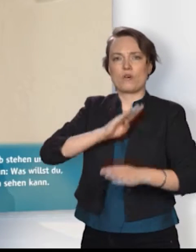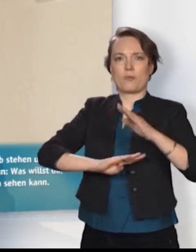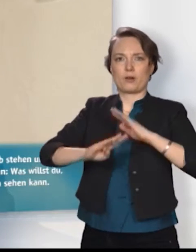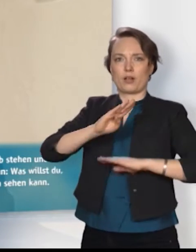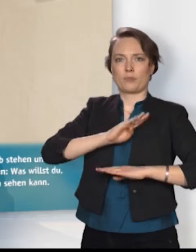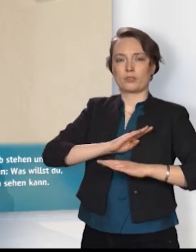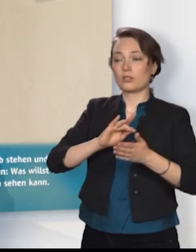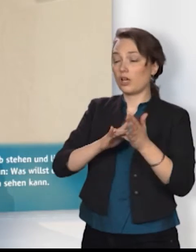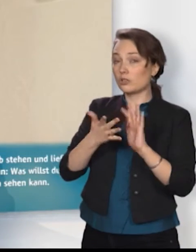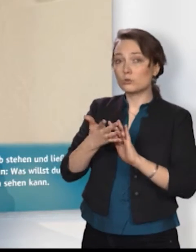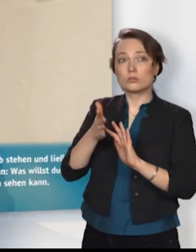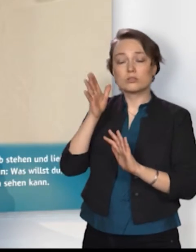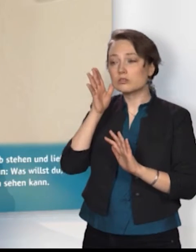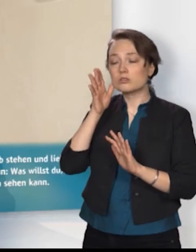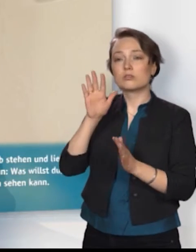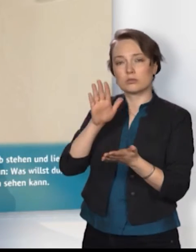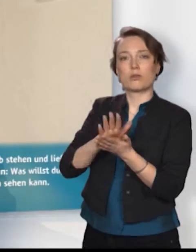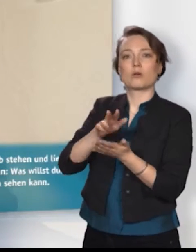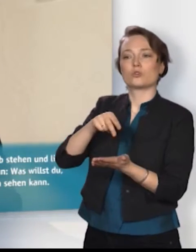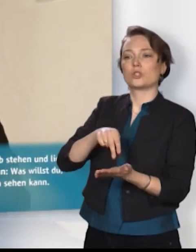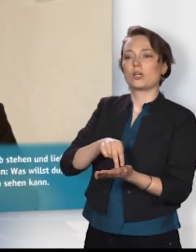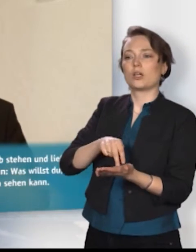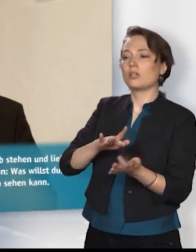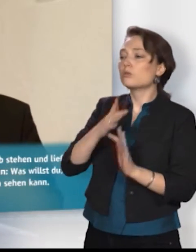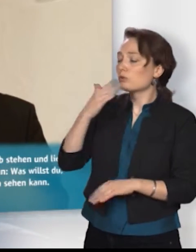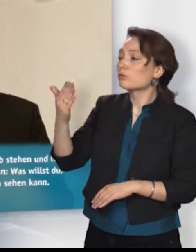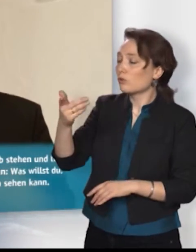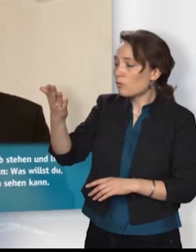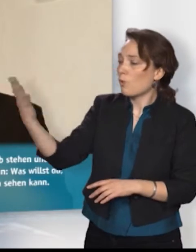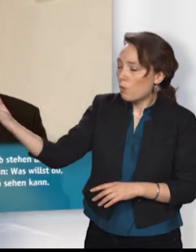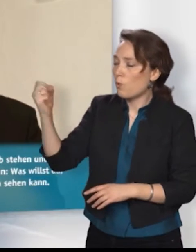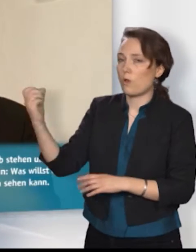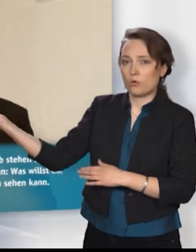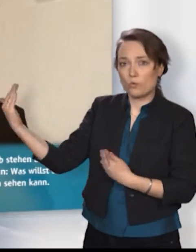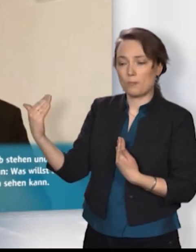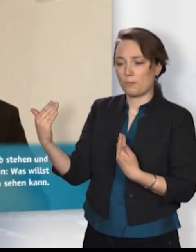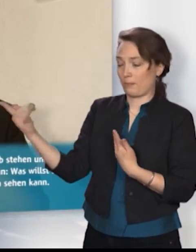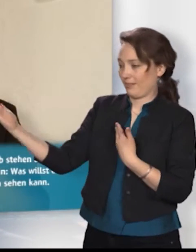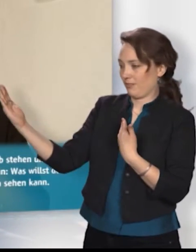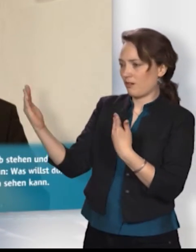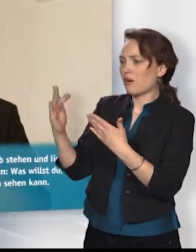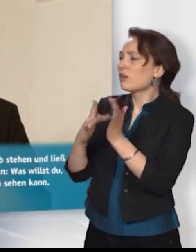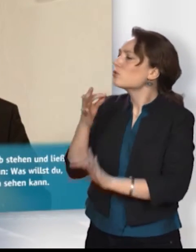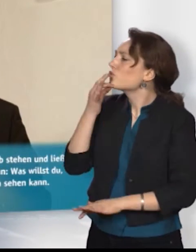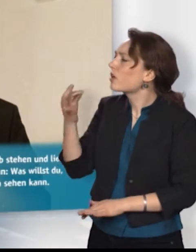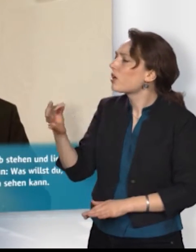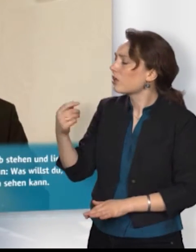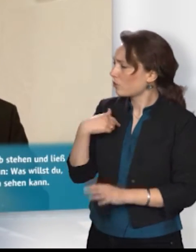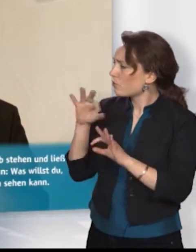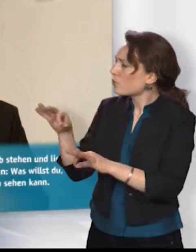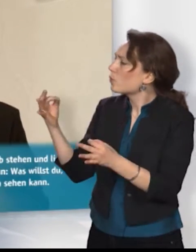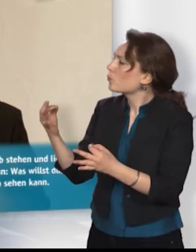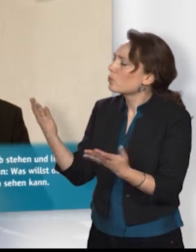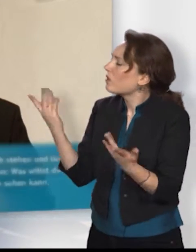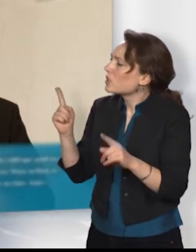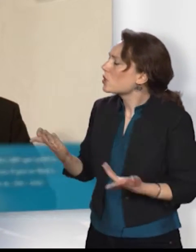ihn zu sich führen. Als er aber näher kam, fragte er ihn: Was willst du, dass ich für dich tun soll? Er aber sprach: Herr, dass